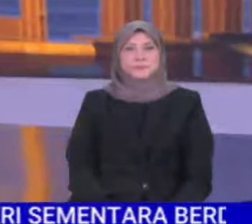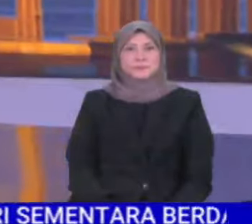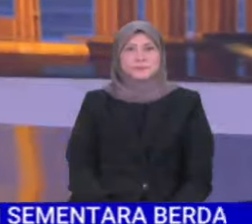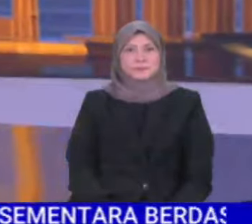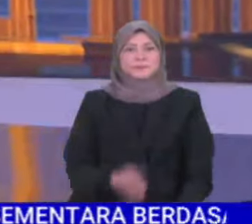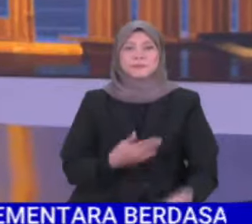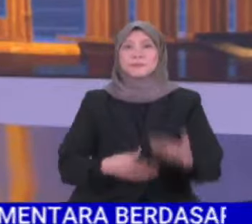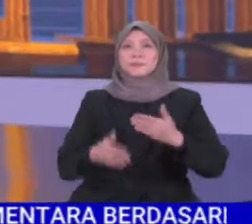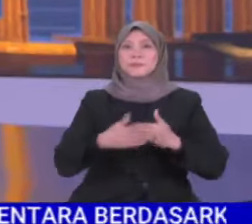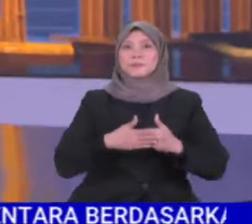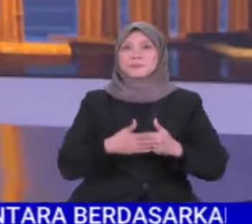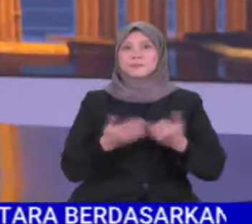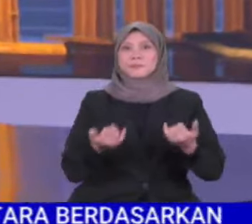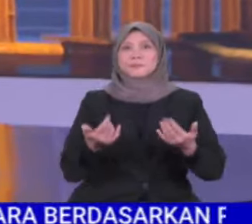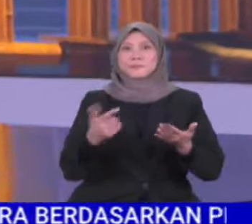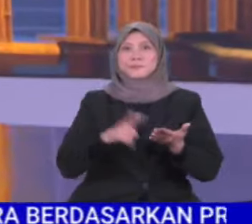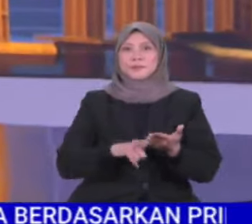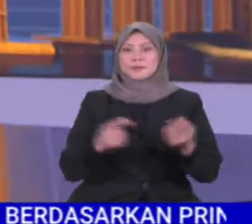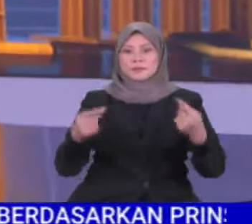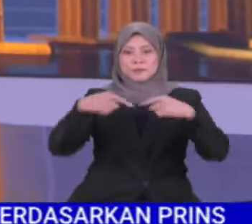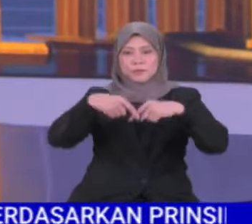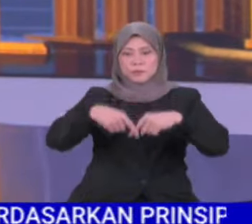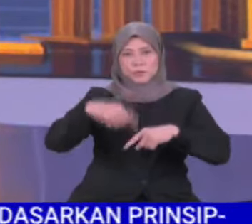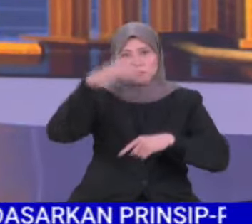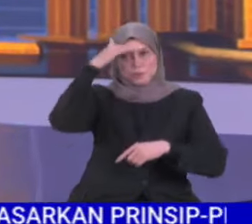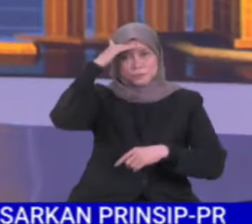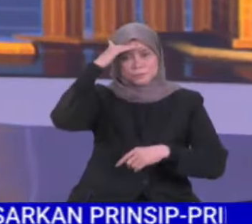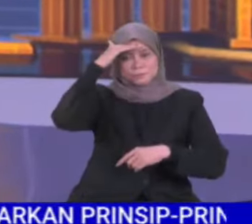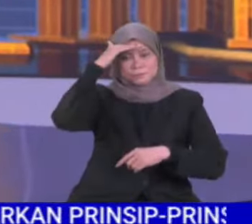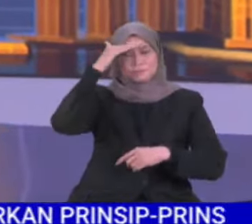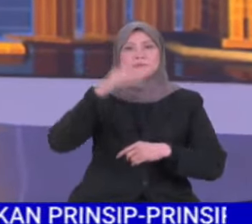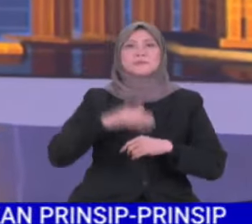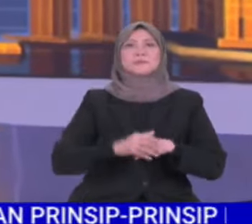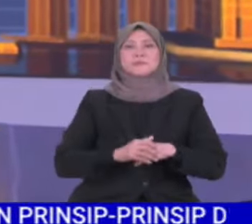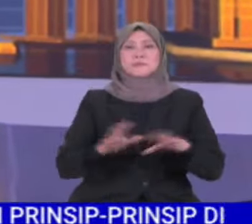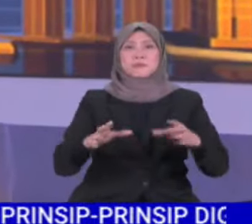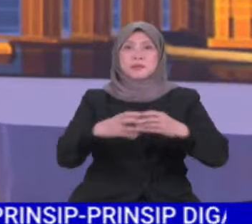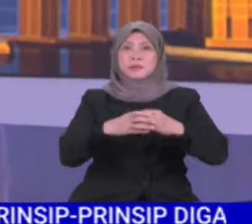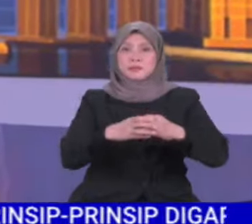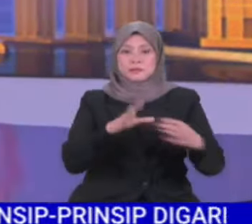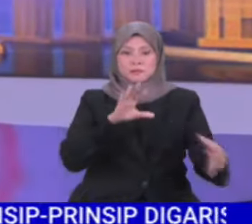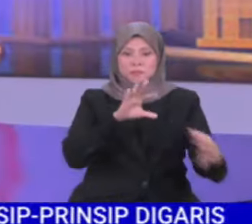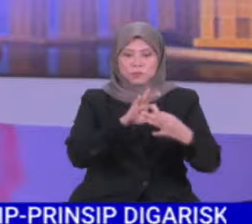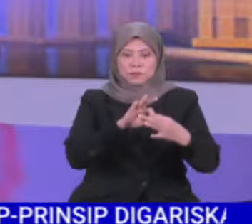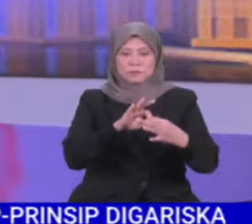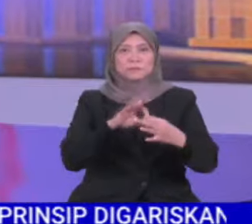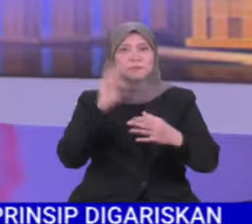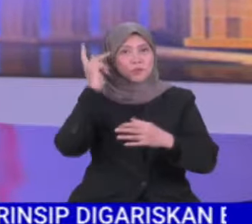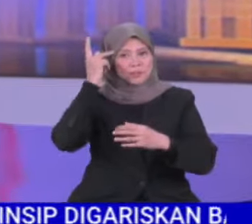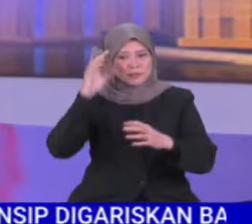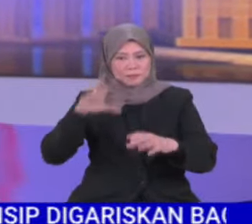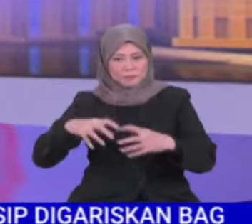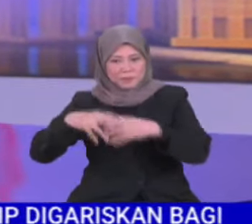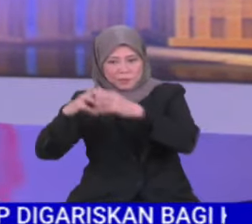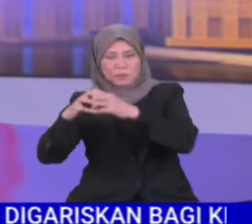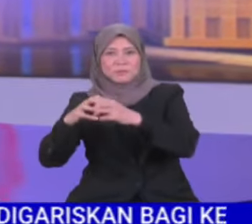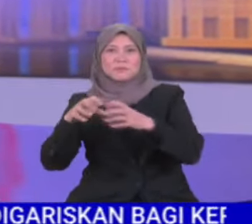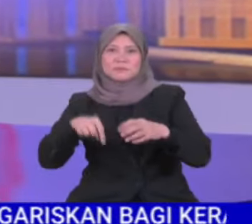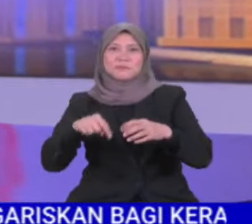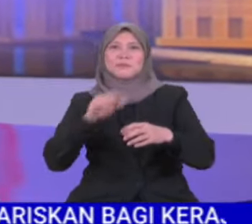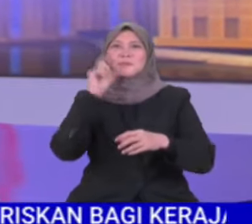baik saudara kita ke perkembangan seterusnya amno Johor memegang pendirian party bahwa gabungan politik yang dibentuk tidak perlu